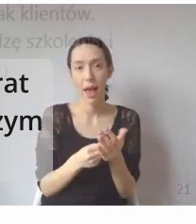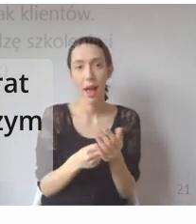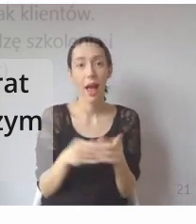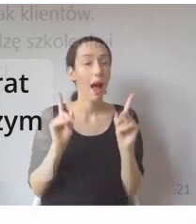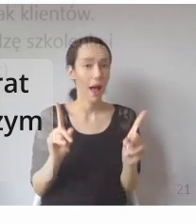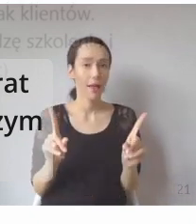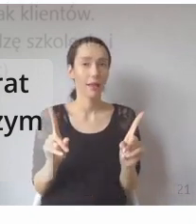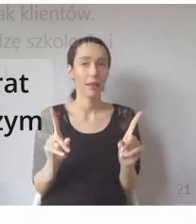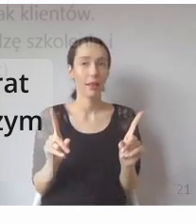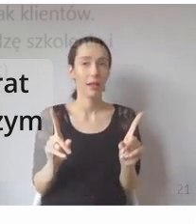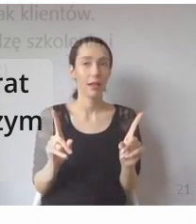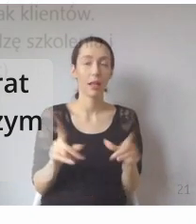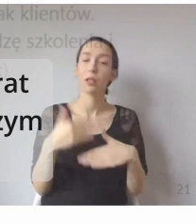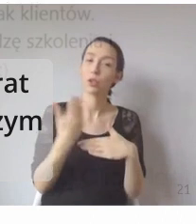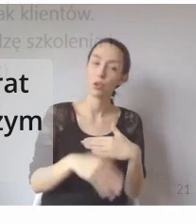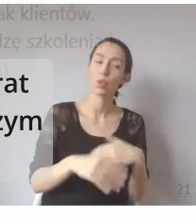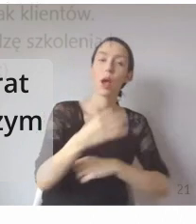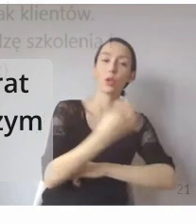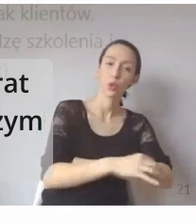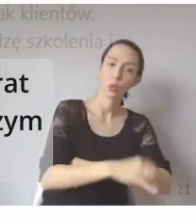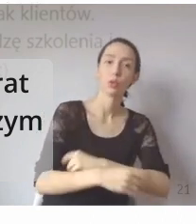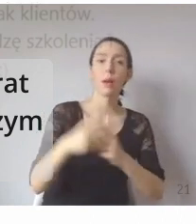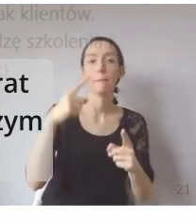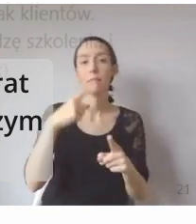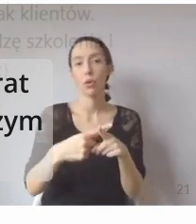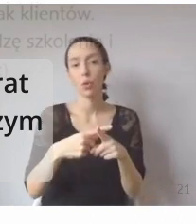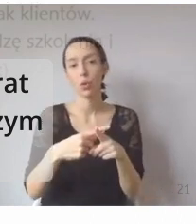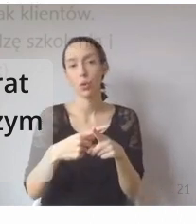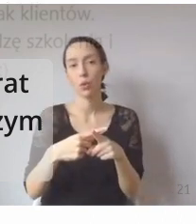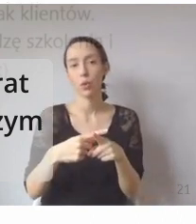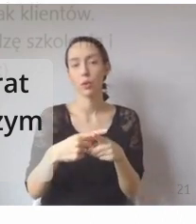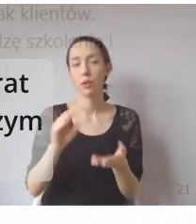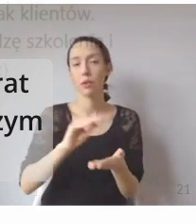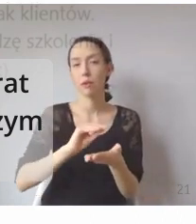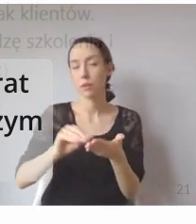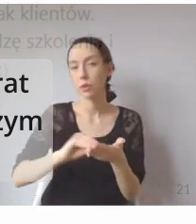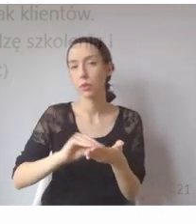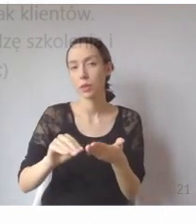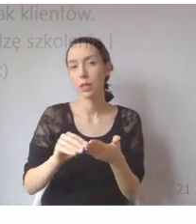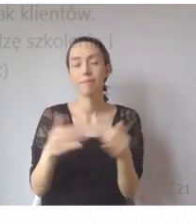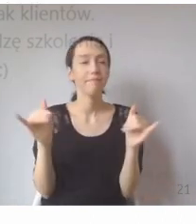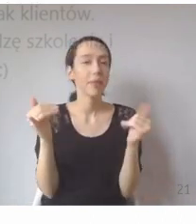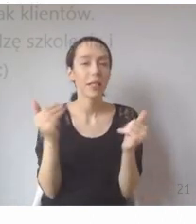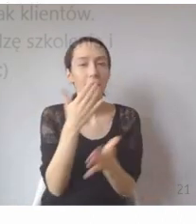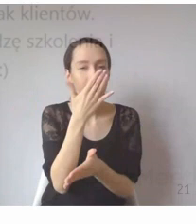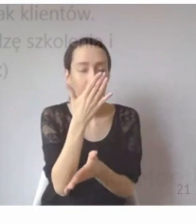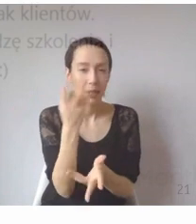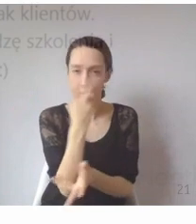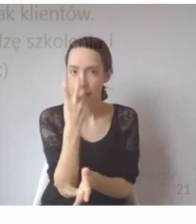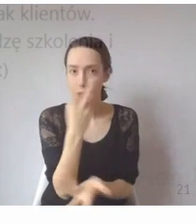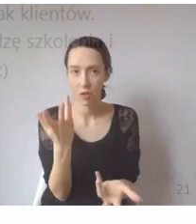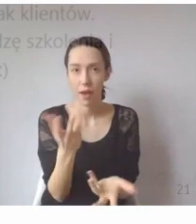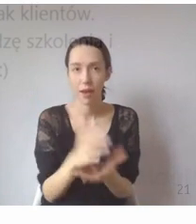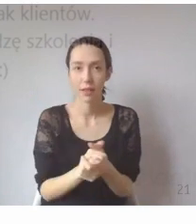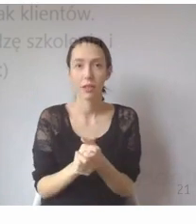ma odpowiednie, nie wiem, studia, plus wpisuje, czym jest zainteresowany, tak? Czyli interesuje mnie praca związana